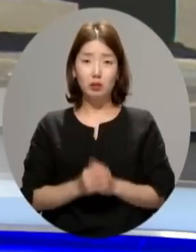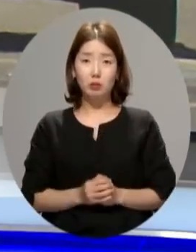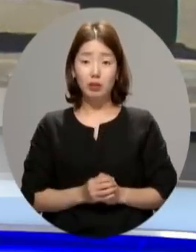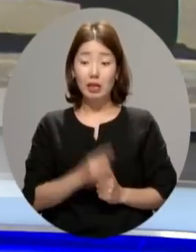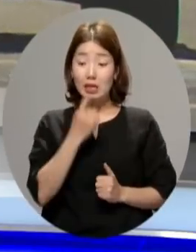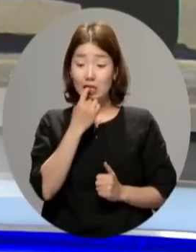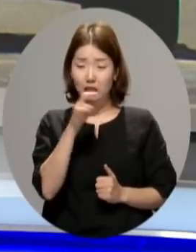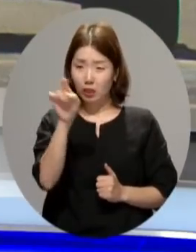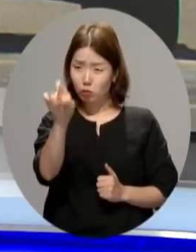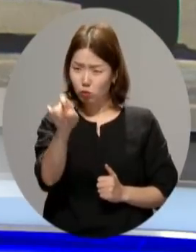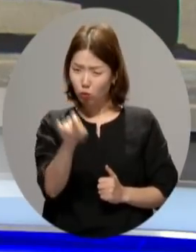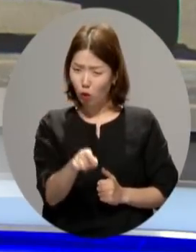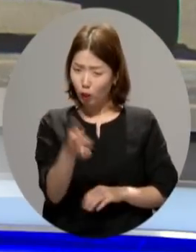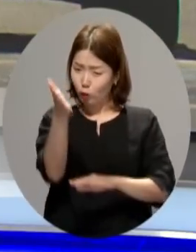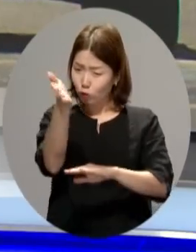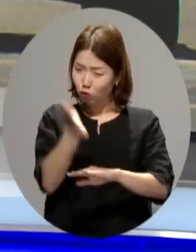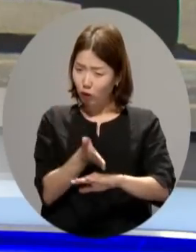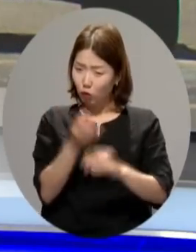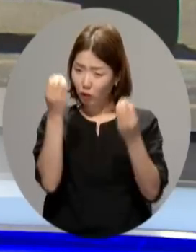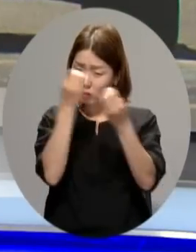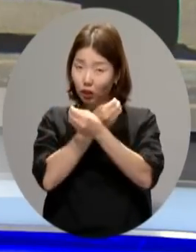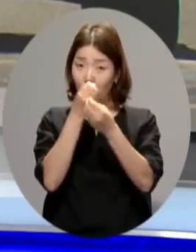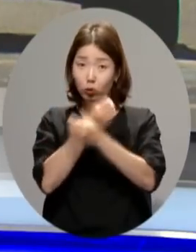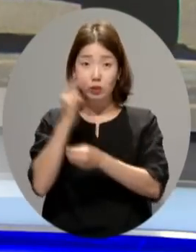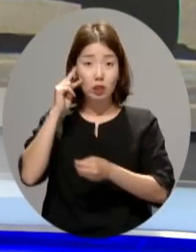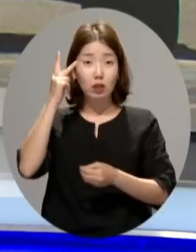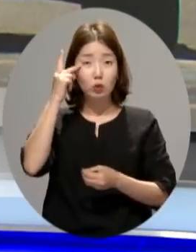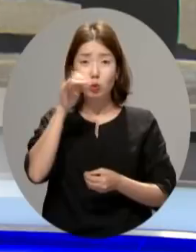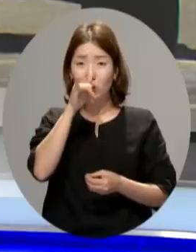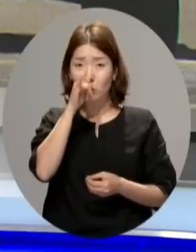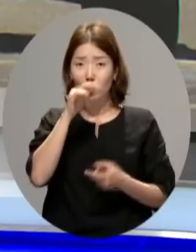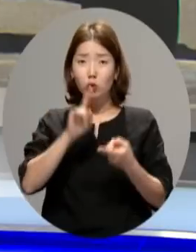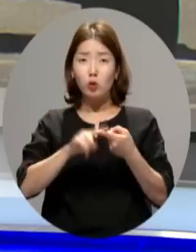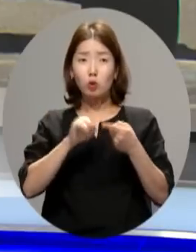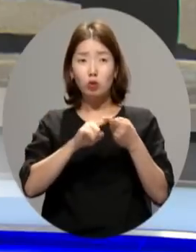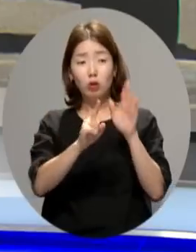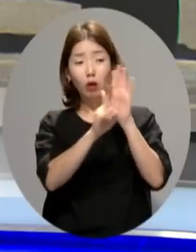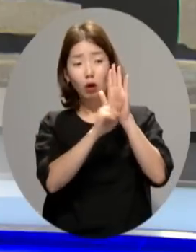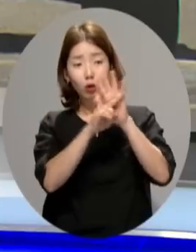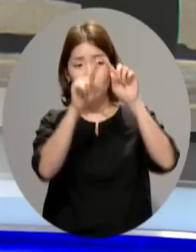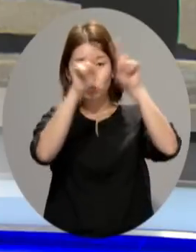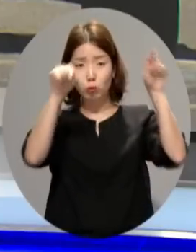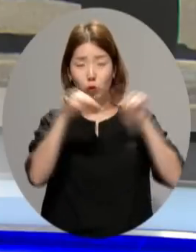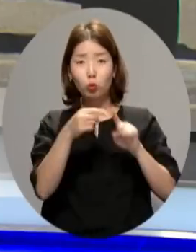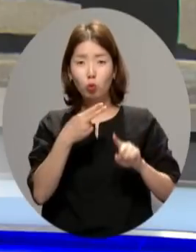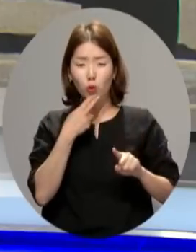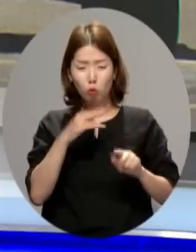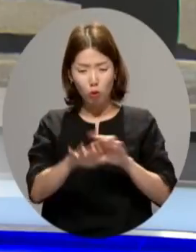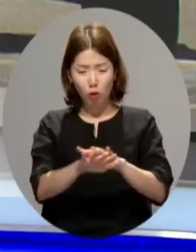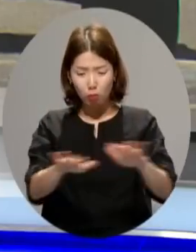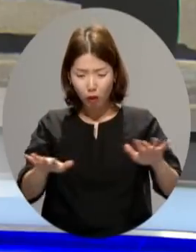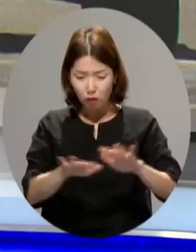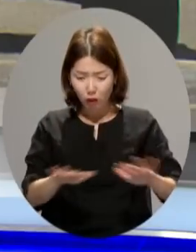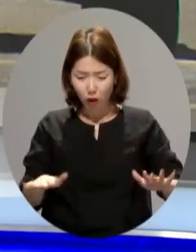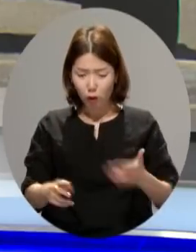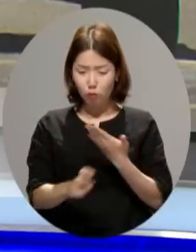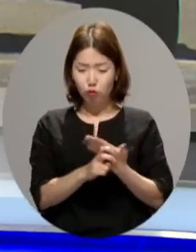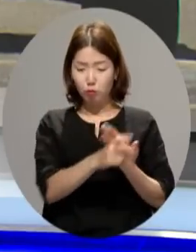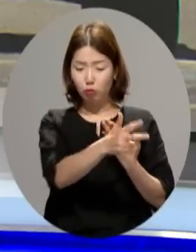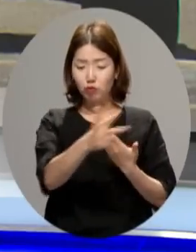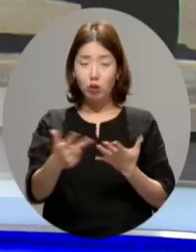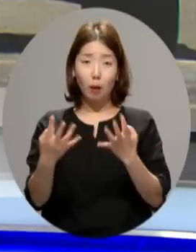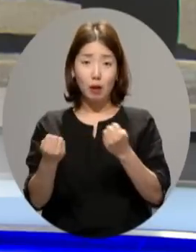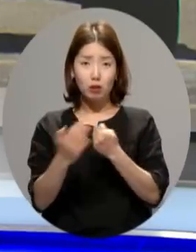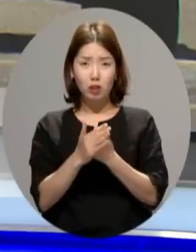흰색 점선을 중앙선으로 착각하는 운전자가 많지만 이를 경고하는 표지판과 바닥 표시가 불법 주차된